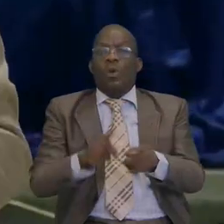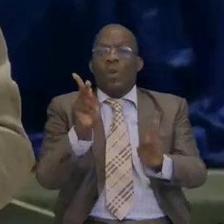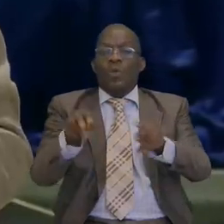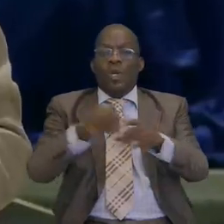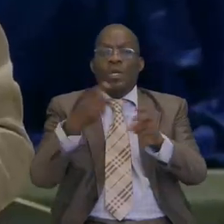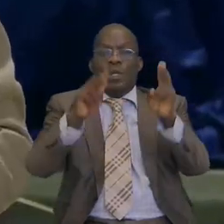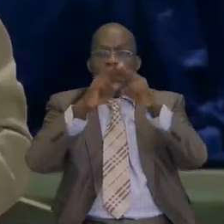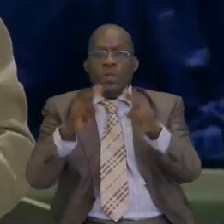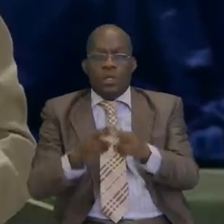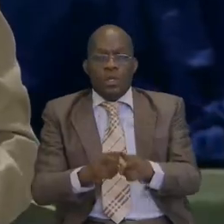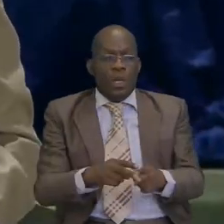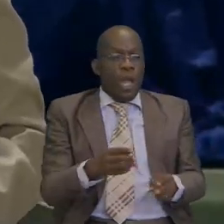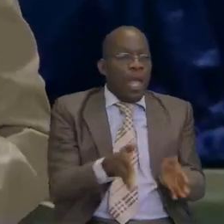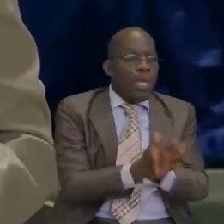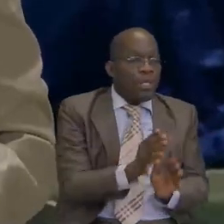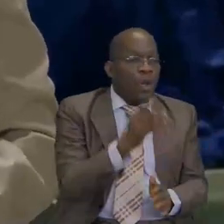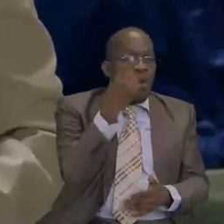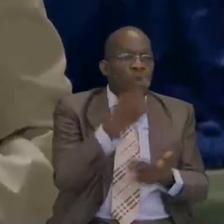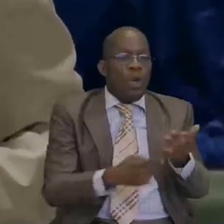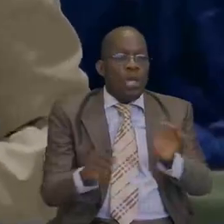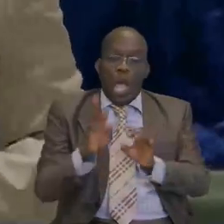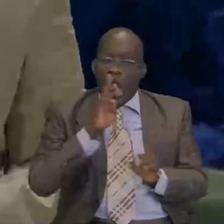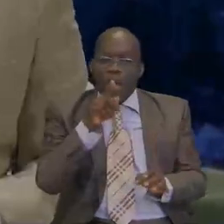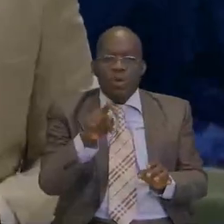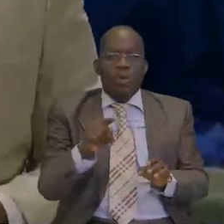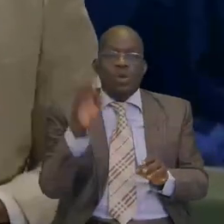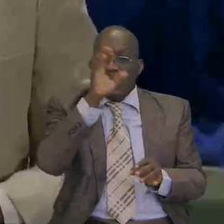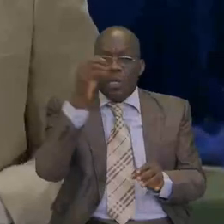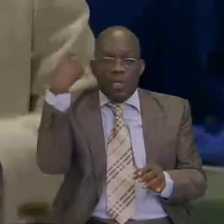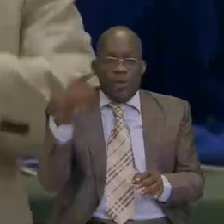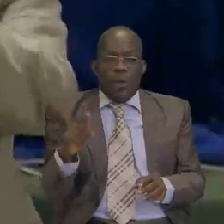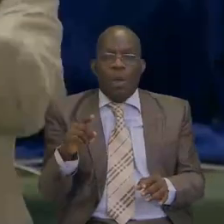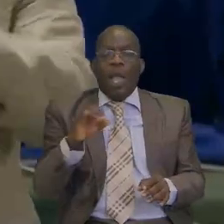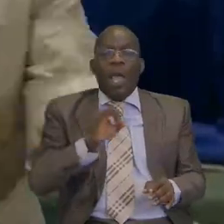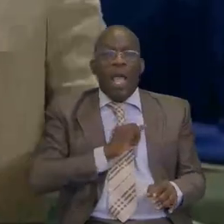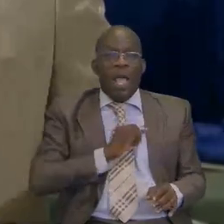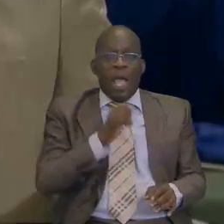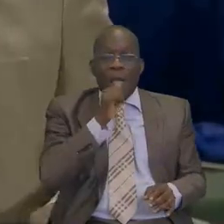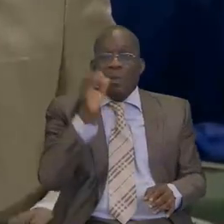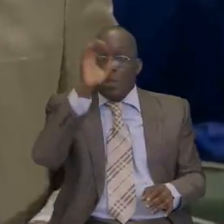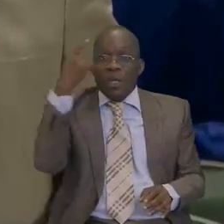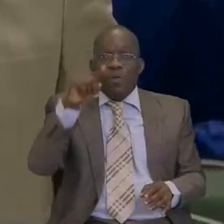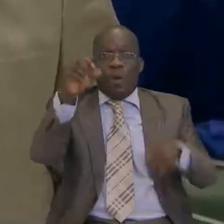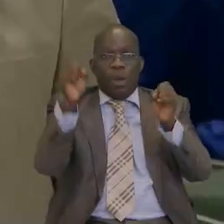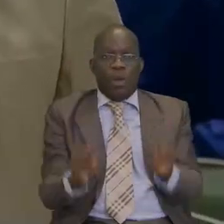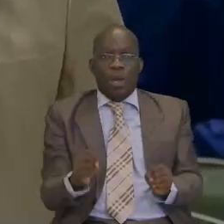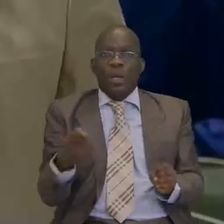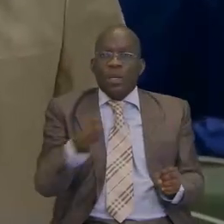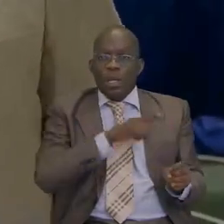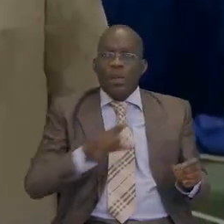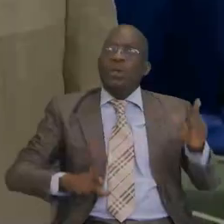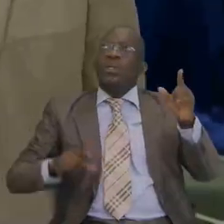Et le Seigneur dit, qu'est-ce que tu cherches? Je cherche la puissance avant de venir vers toi. Dis non, s'il te plaît, ne cherche pas ça.